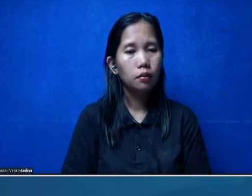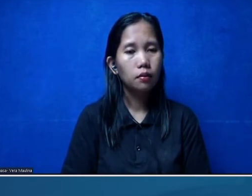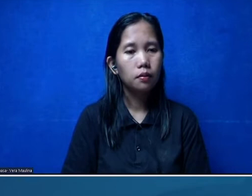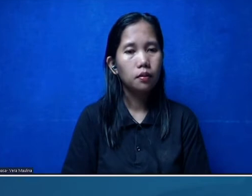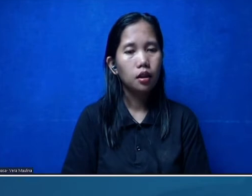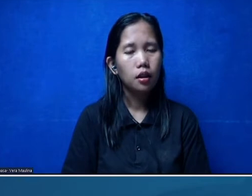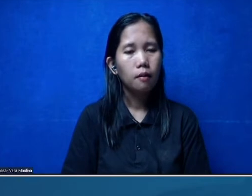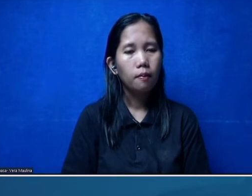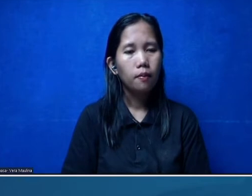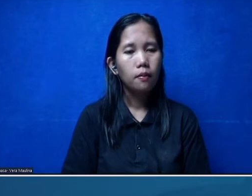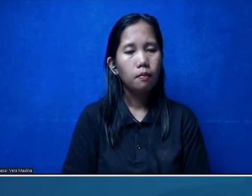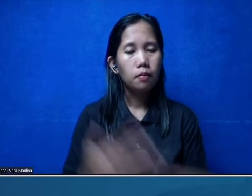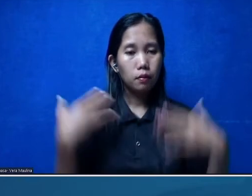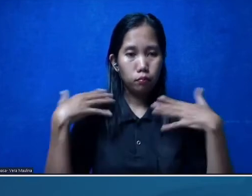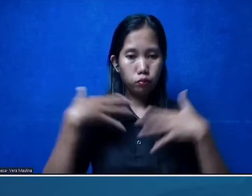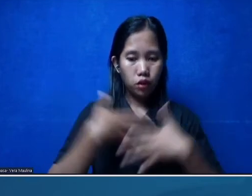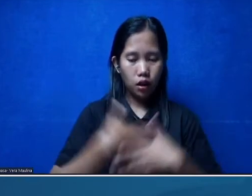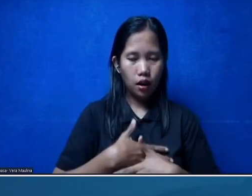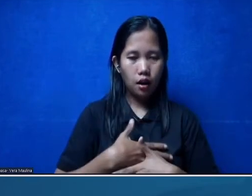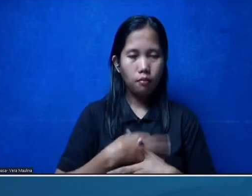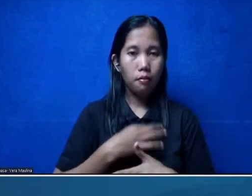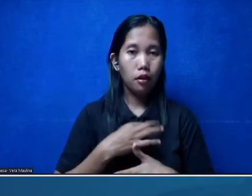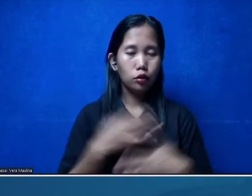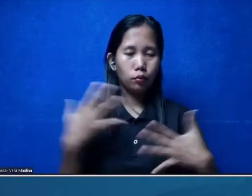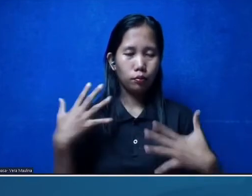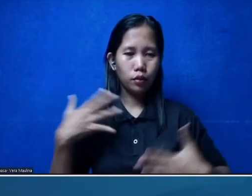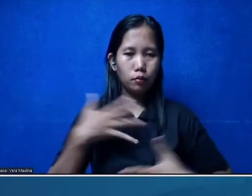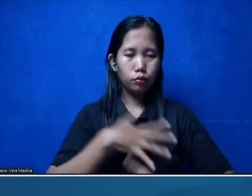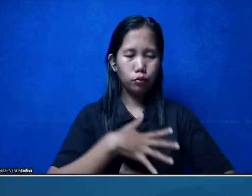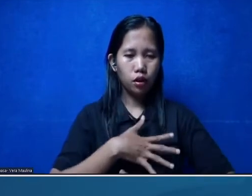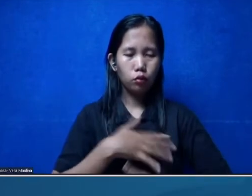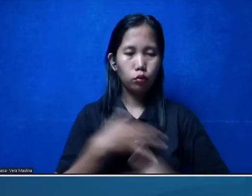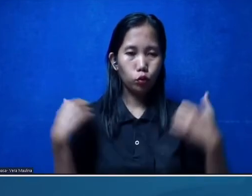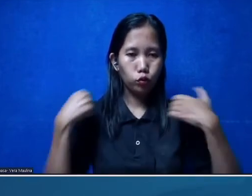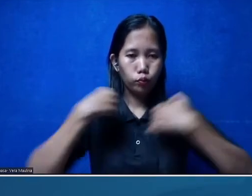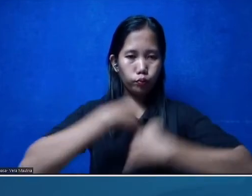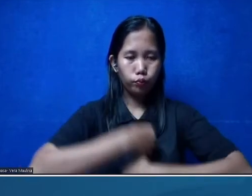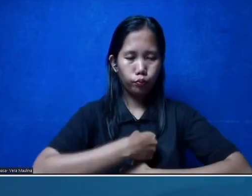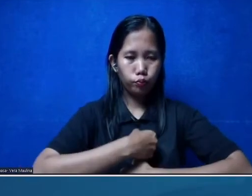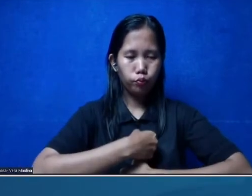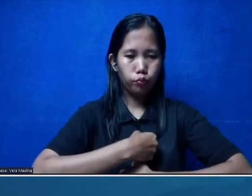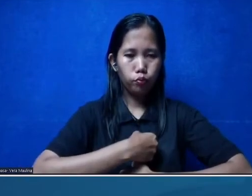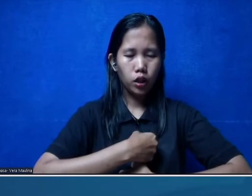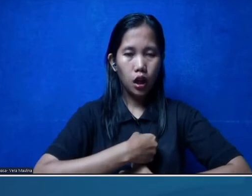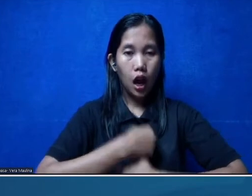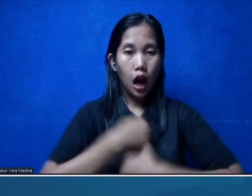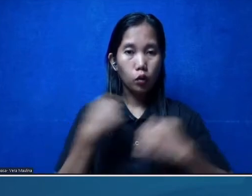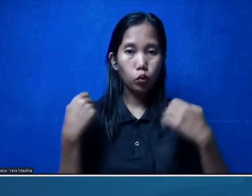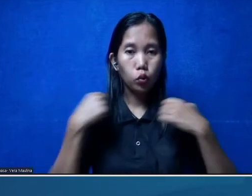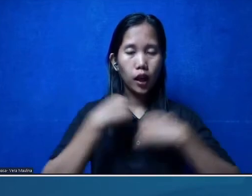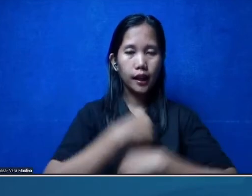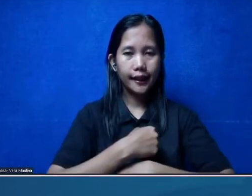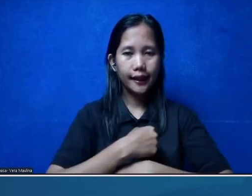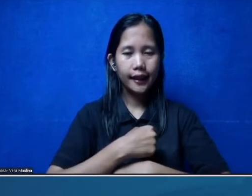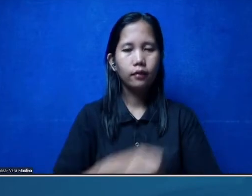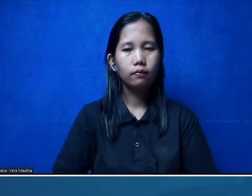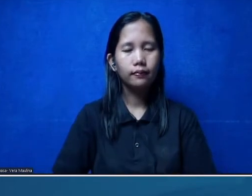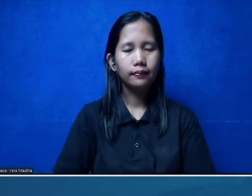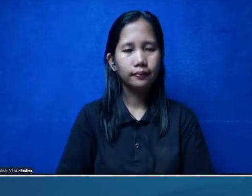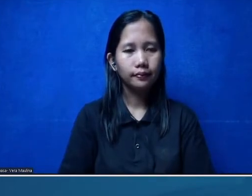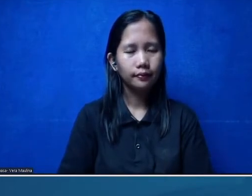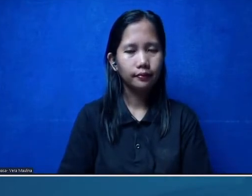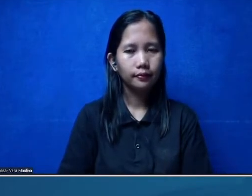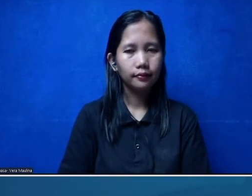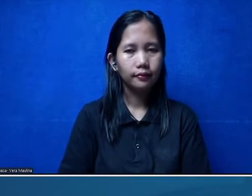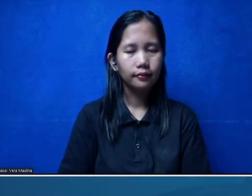ara tapi itupun tidak menutupi rasa malu ada jalan yang Tuhan sediakan iaitu pakaian